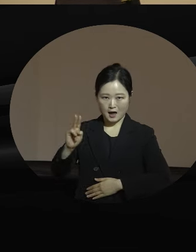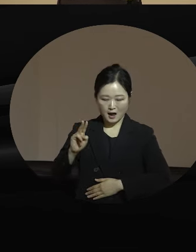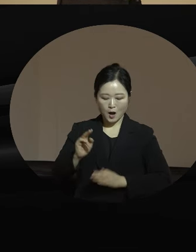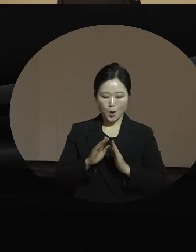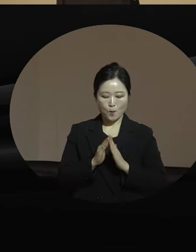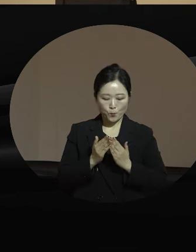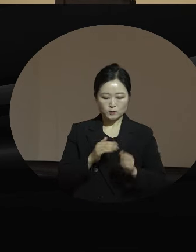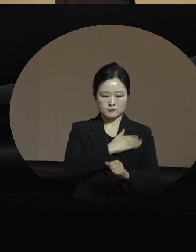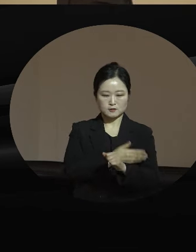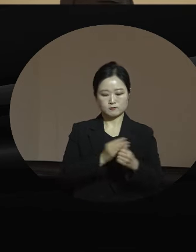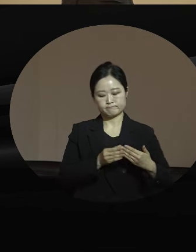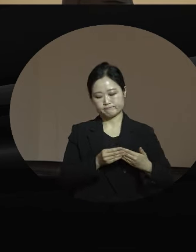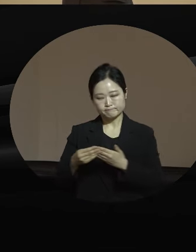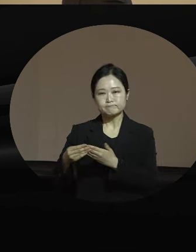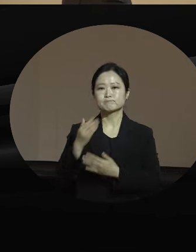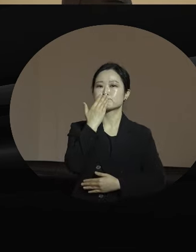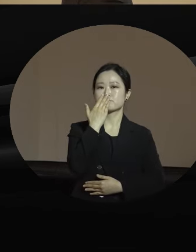학습자가 될 수 있겠죠.